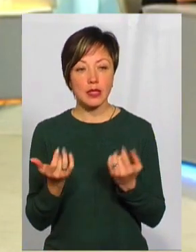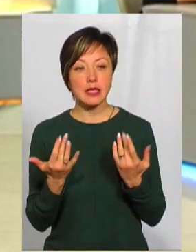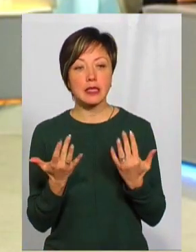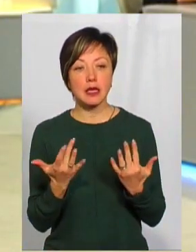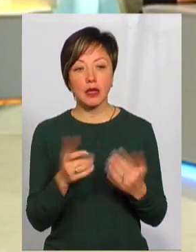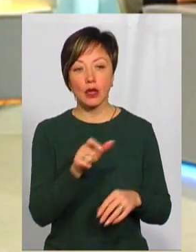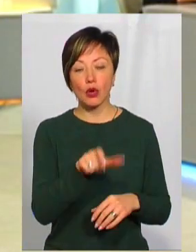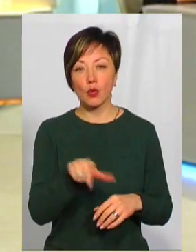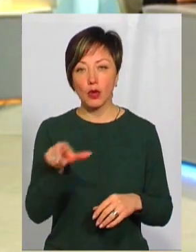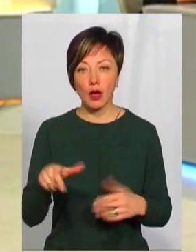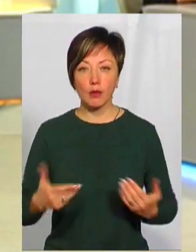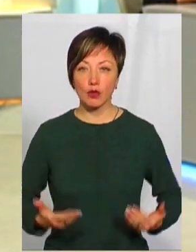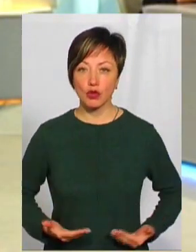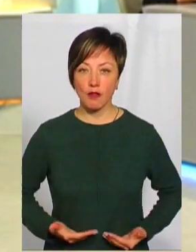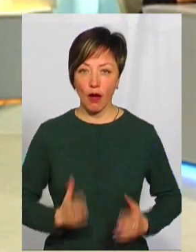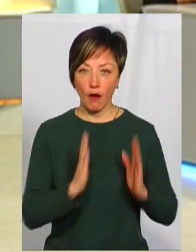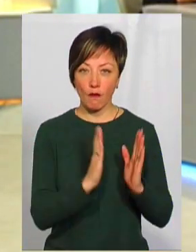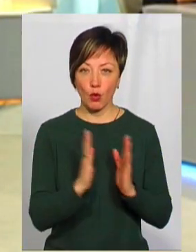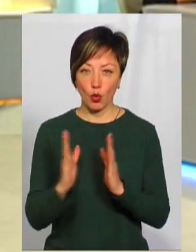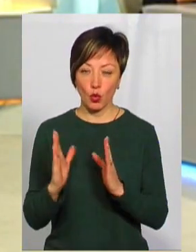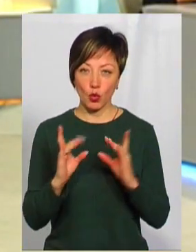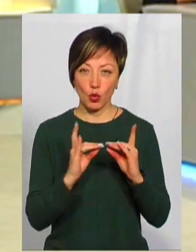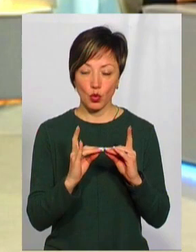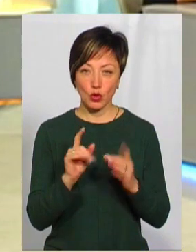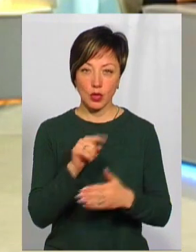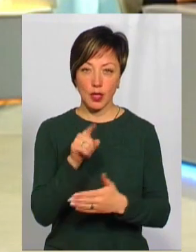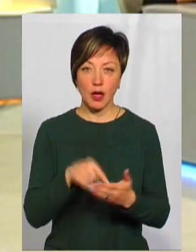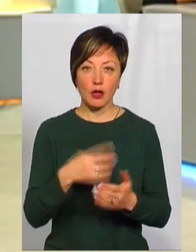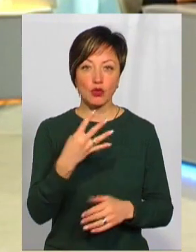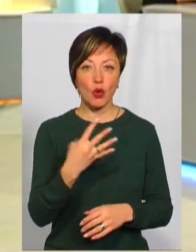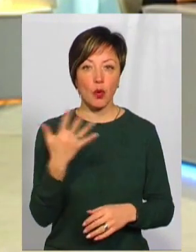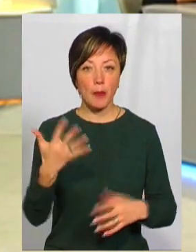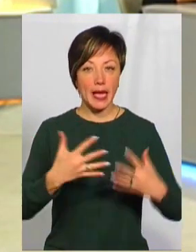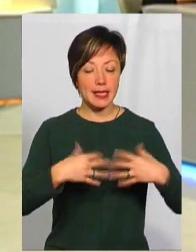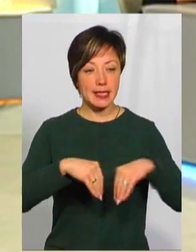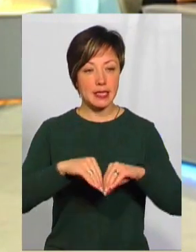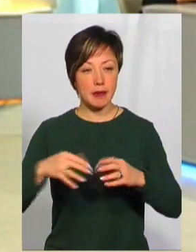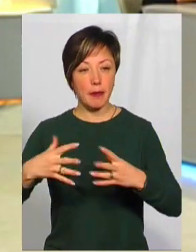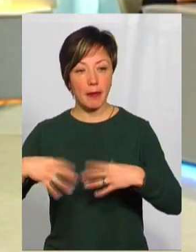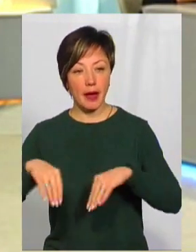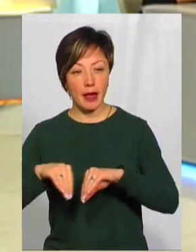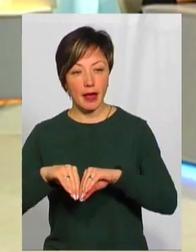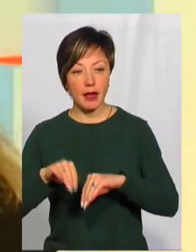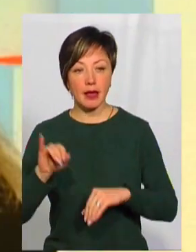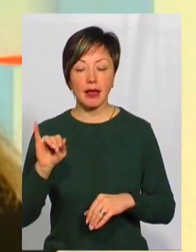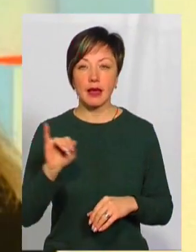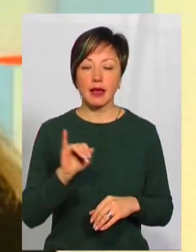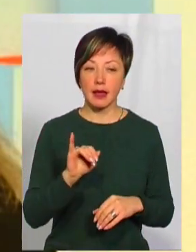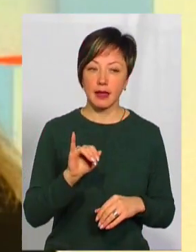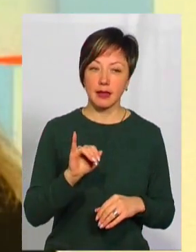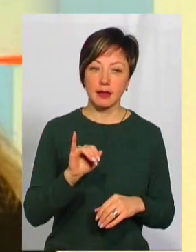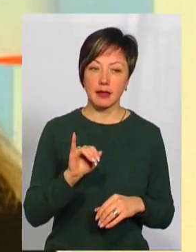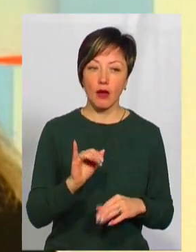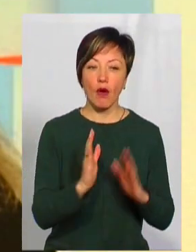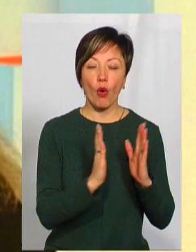людей проживає у гуртожитку? У гуртожитку проживає 45 сімей. І